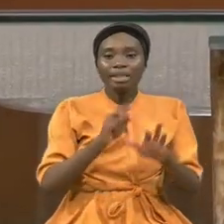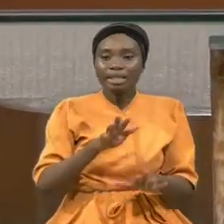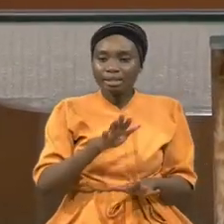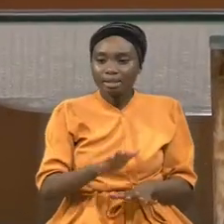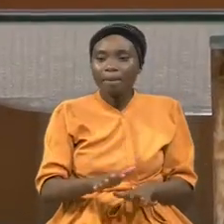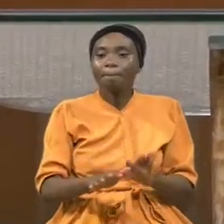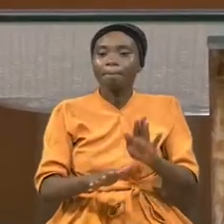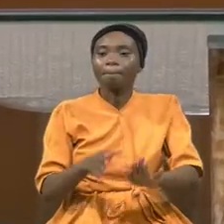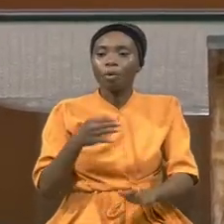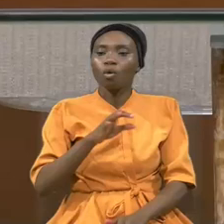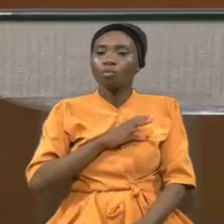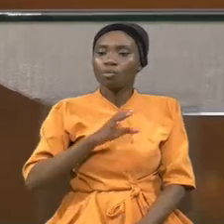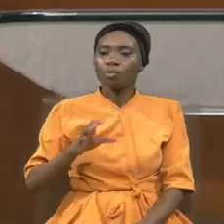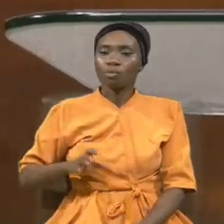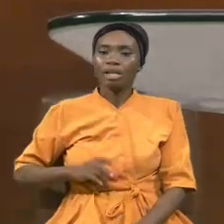vraies